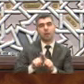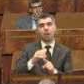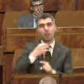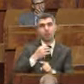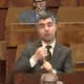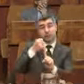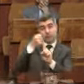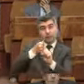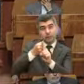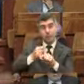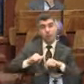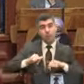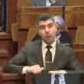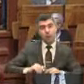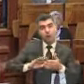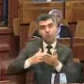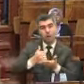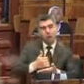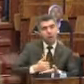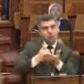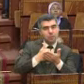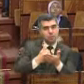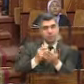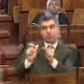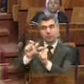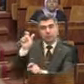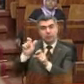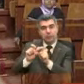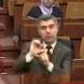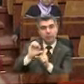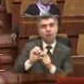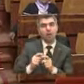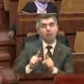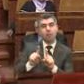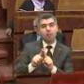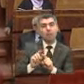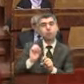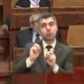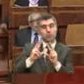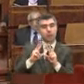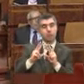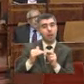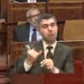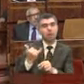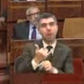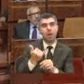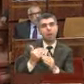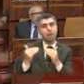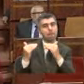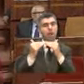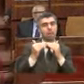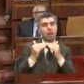قامت وتقوم بها الوزارة لهذه الفئة من المواطنين والتي تستحق منا أكثر، إسوة بما